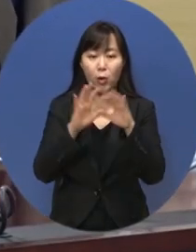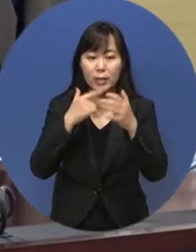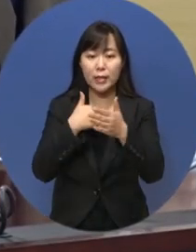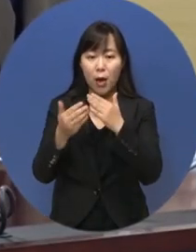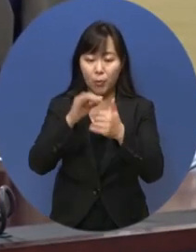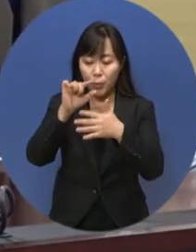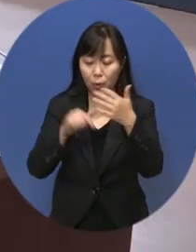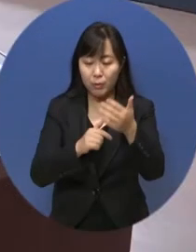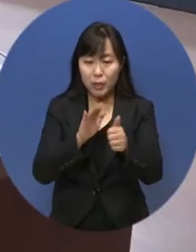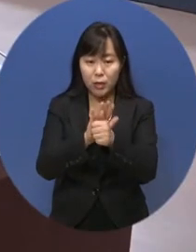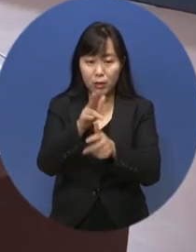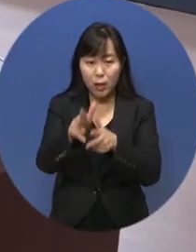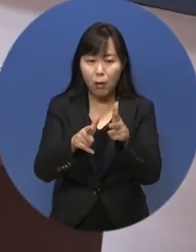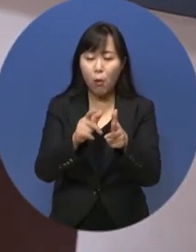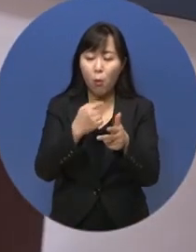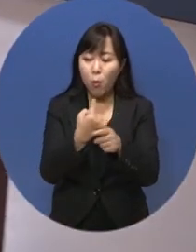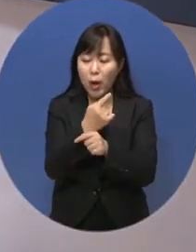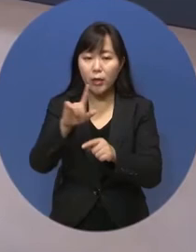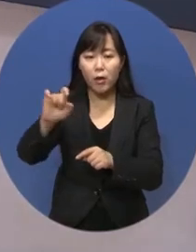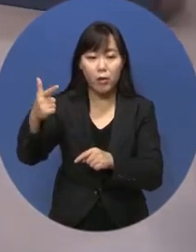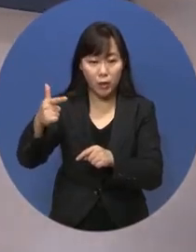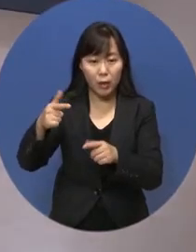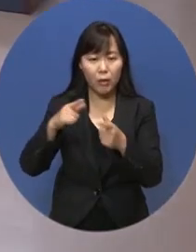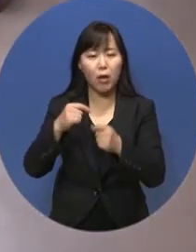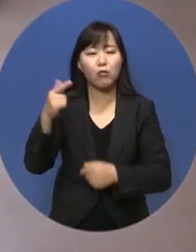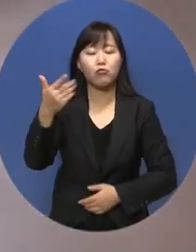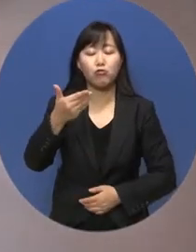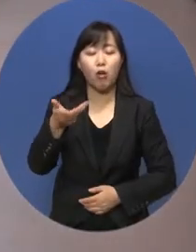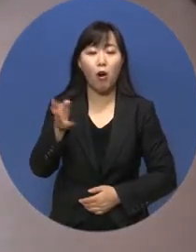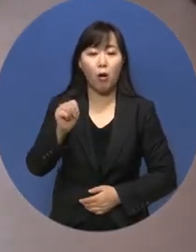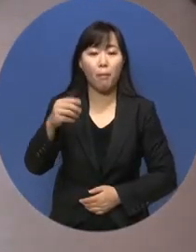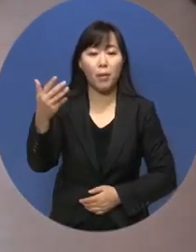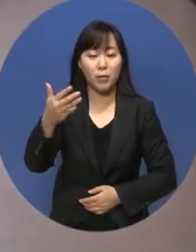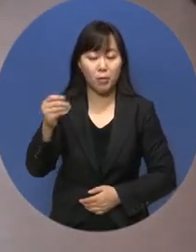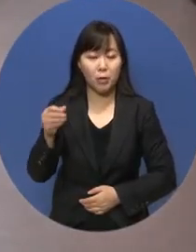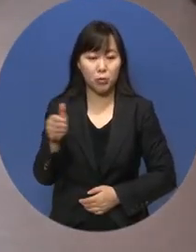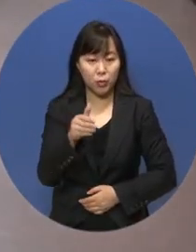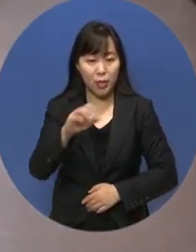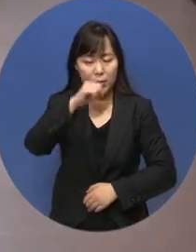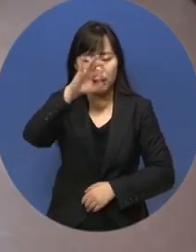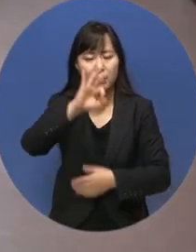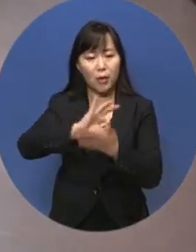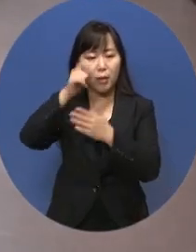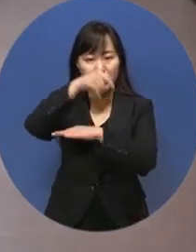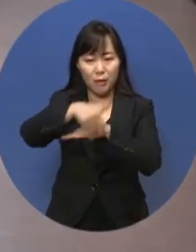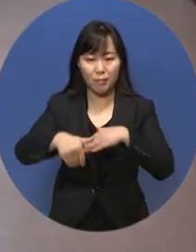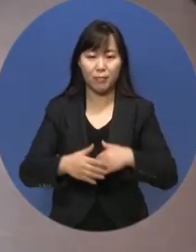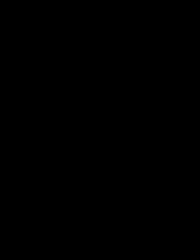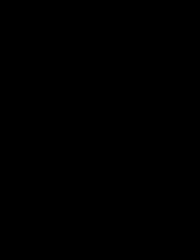16개 사업에 9억 8천 9백만 원의 예산을 사용할 계획입니다